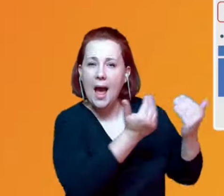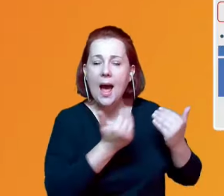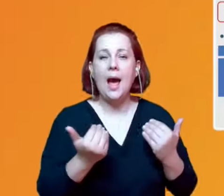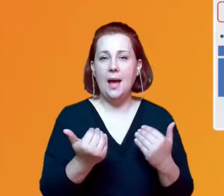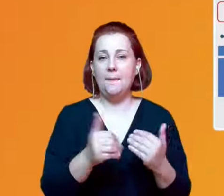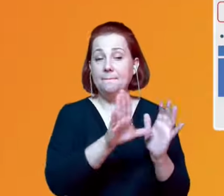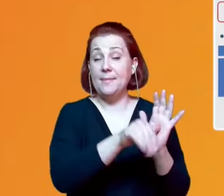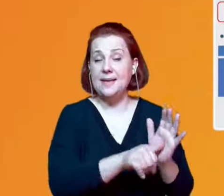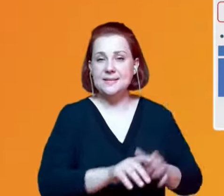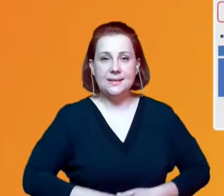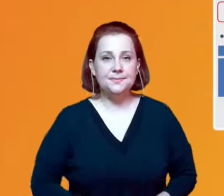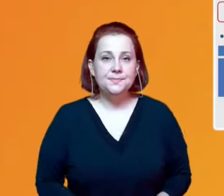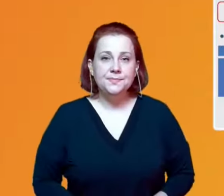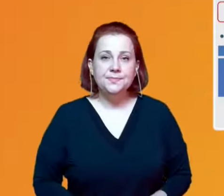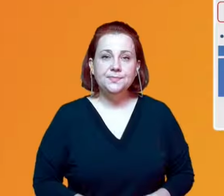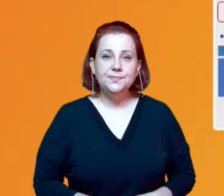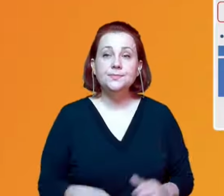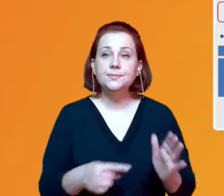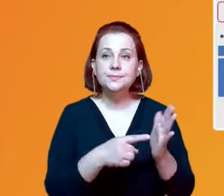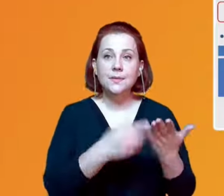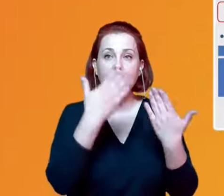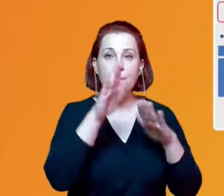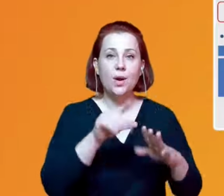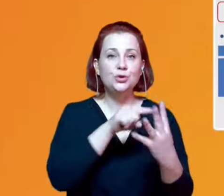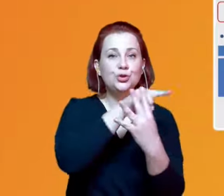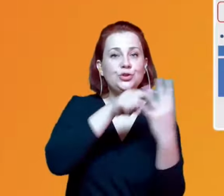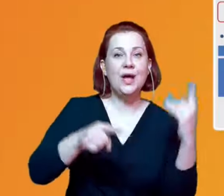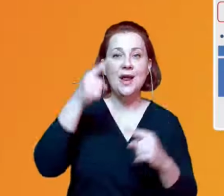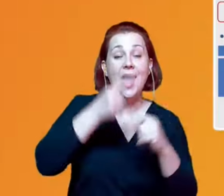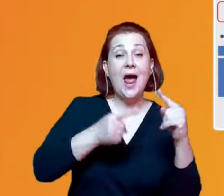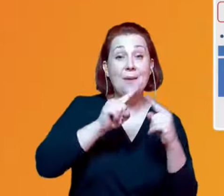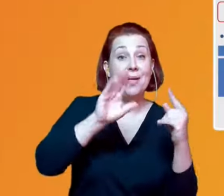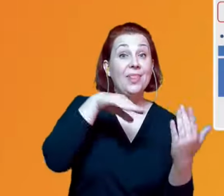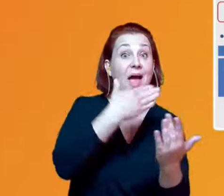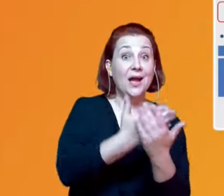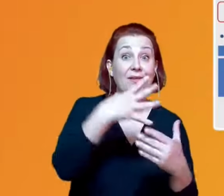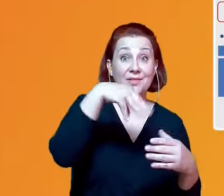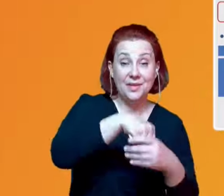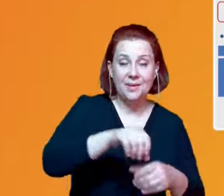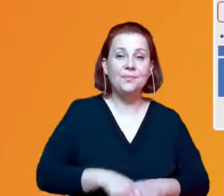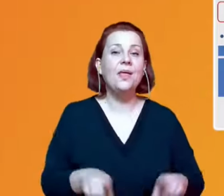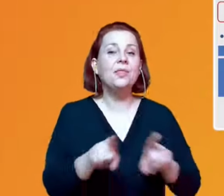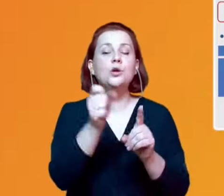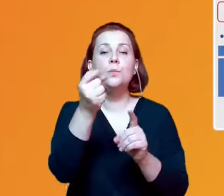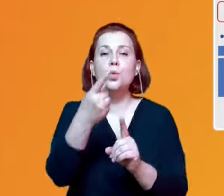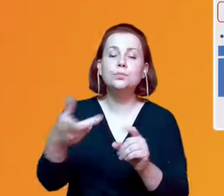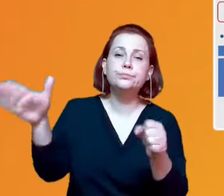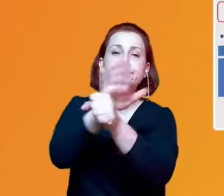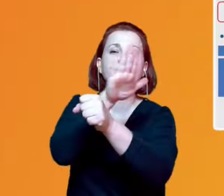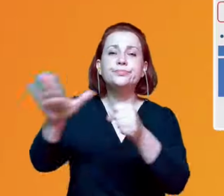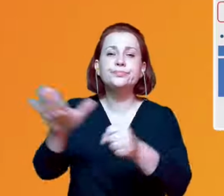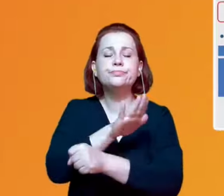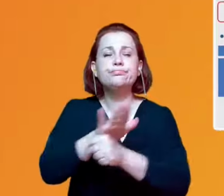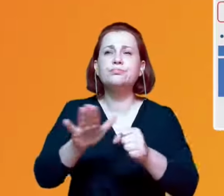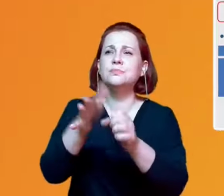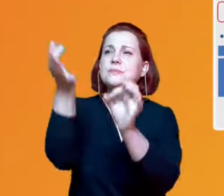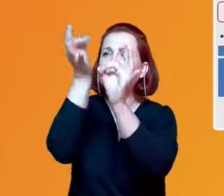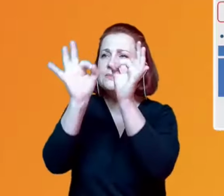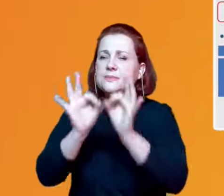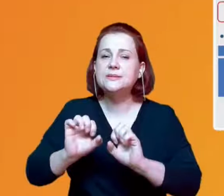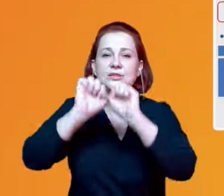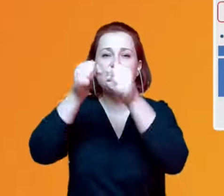mobilizować miasta. Odzwierciedla on cztery elementy deklaracji. Jest uzupełniony o szereg konkretnych działań,